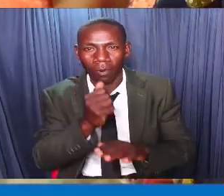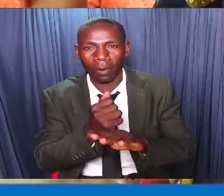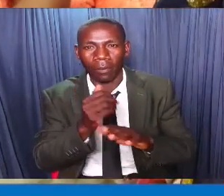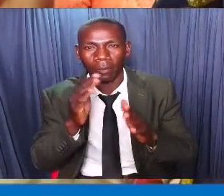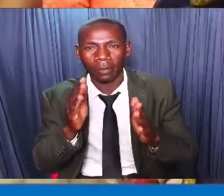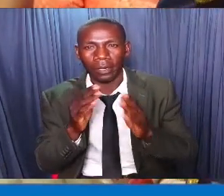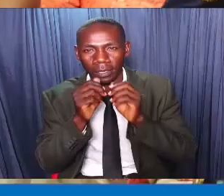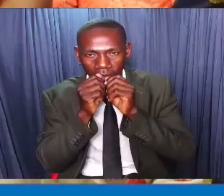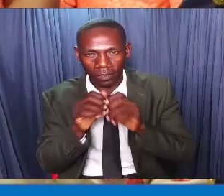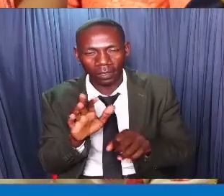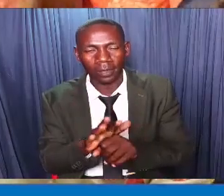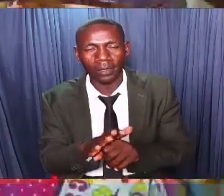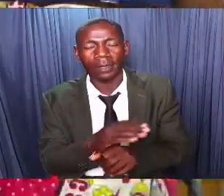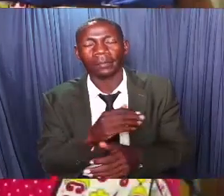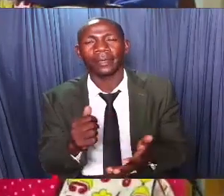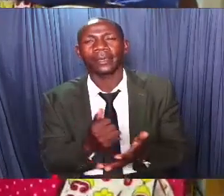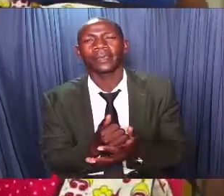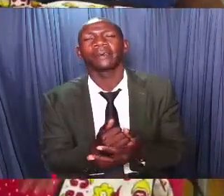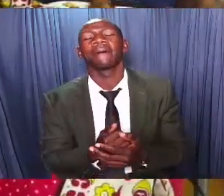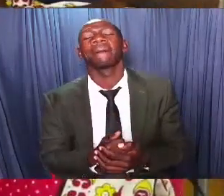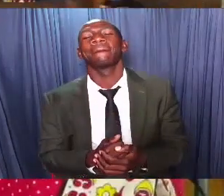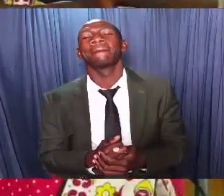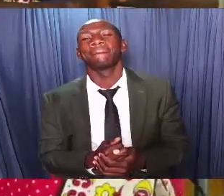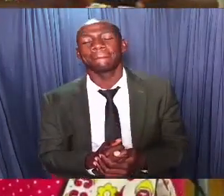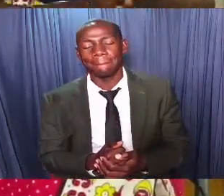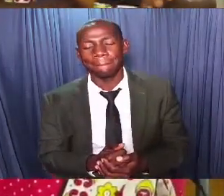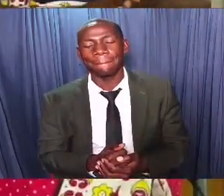Mungu awabariki sana. Amen. Amen.